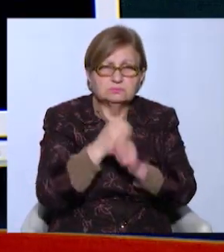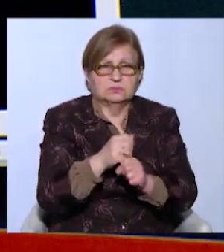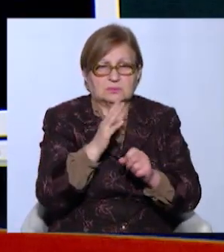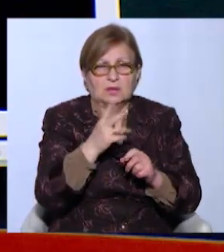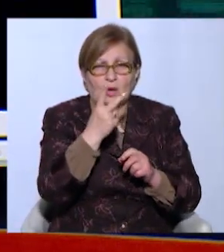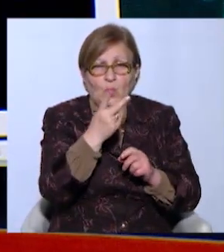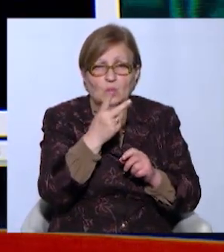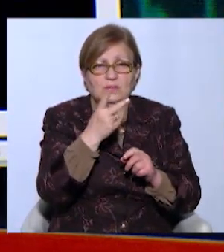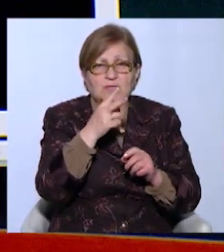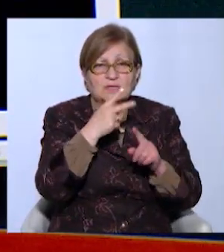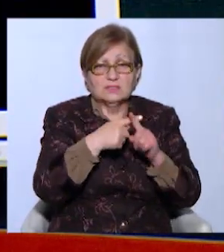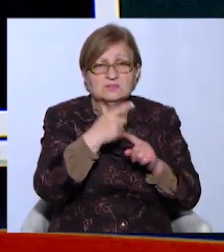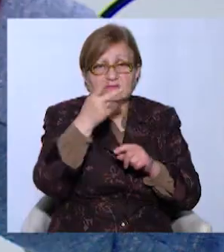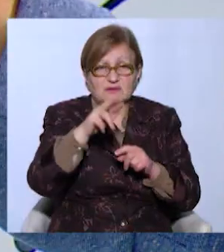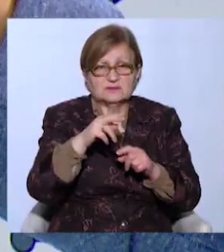2x² + 10x,